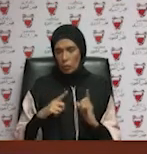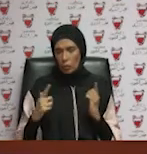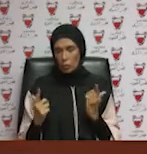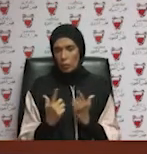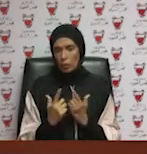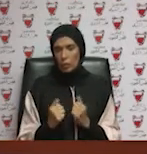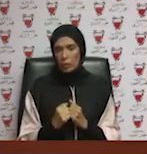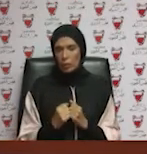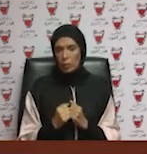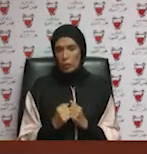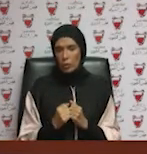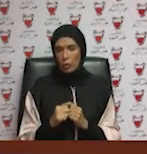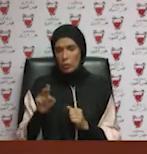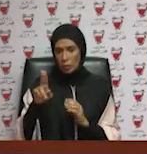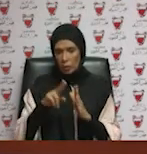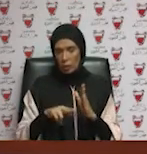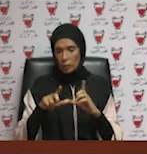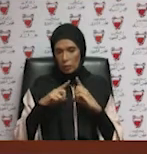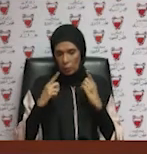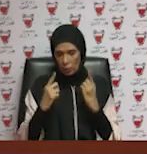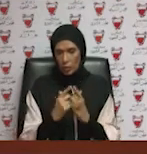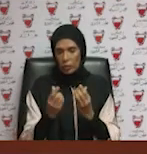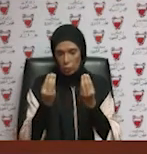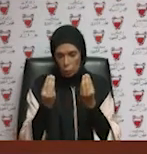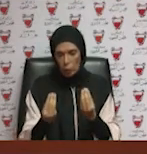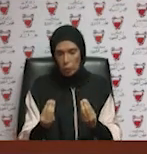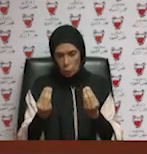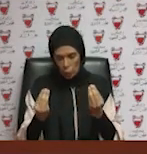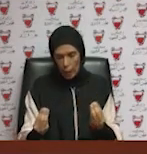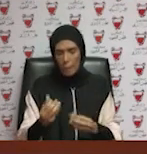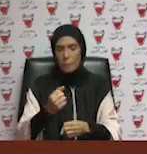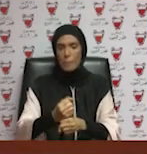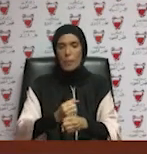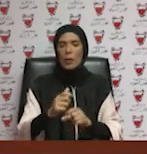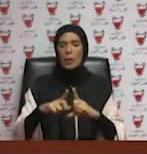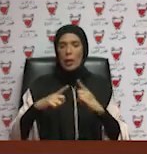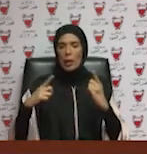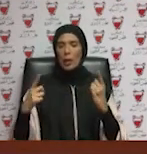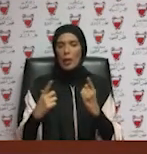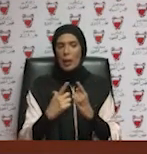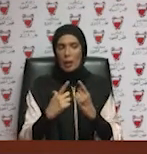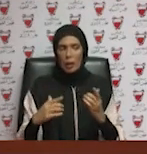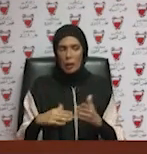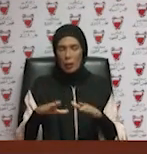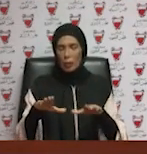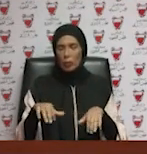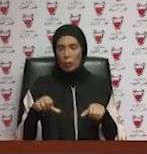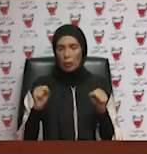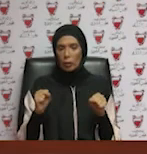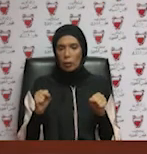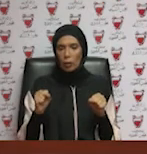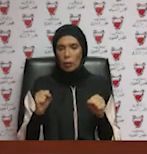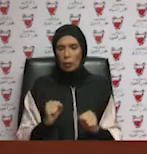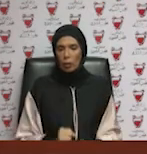من المجلس أن يعيد التقرير إلى اللجنة فتتريث اللجنة، وقد تنتهي إلى أن تتبنى